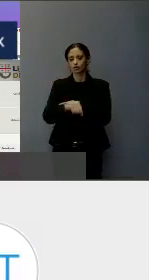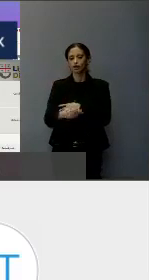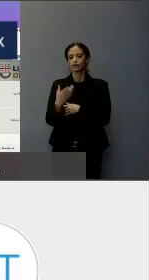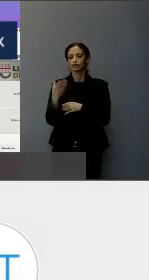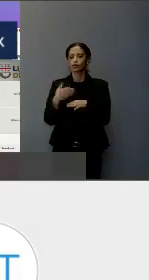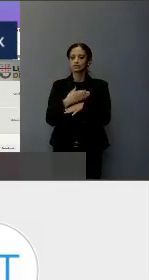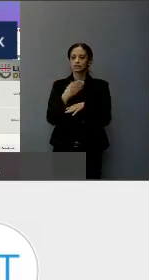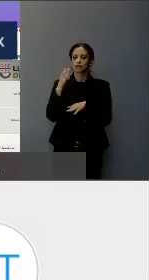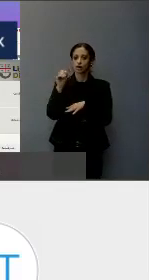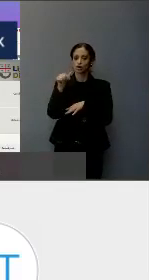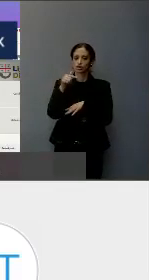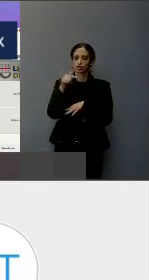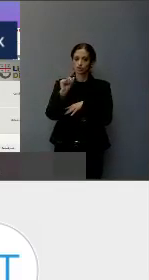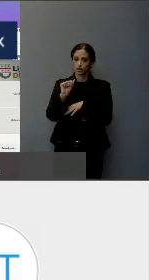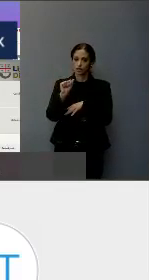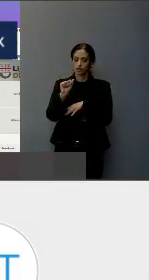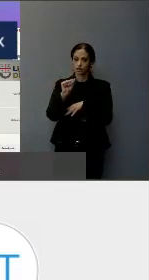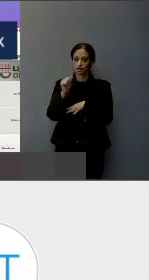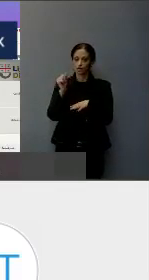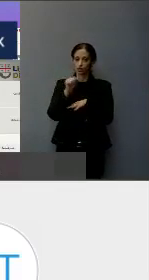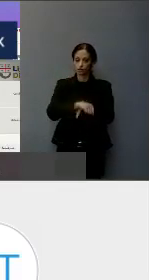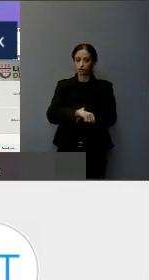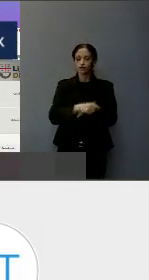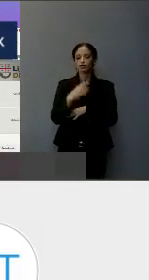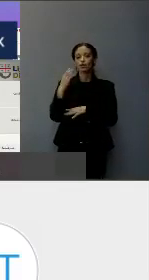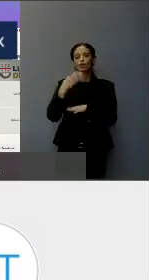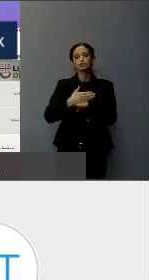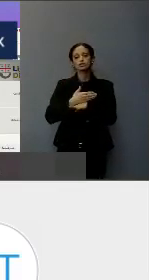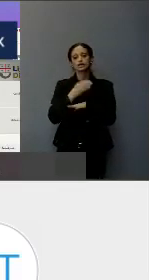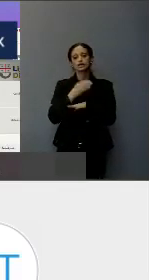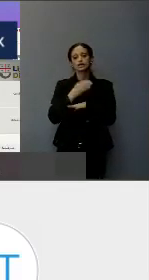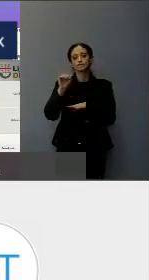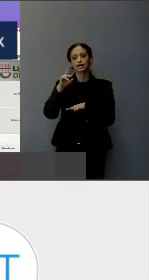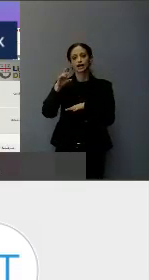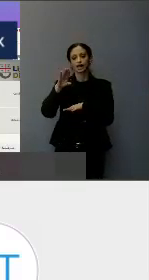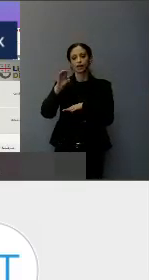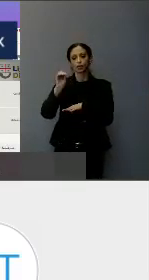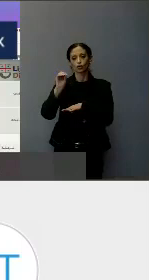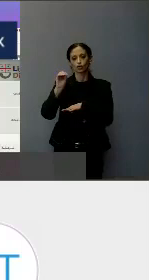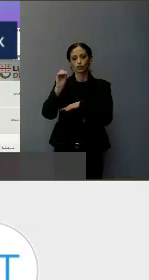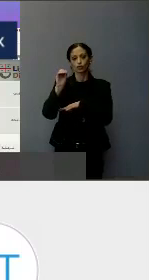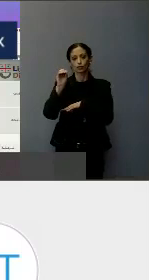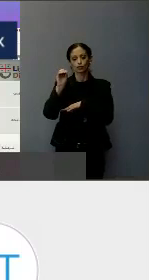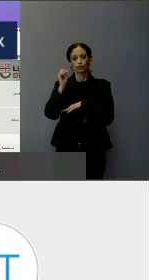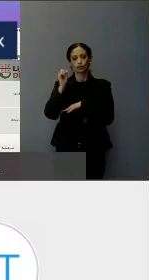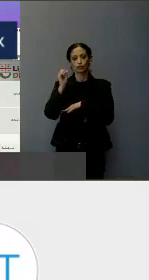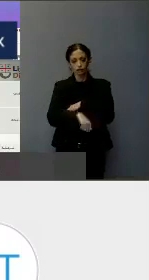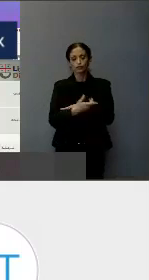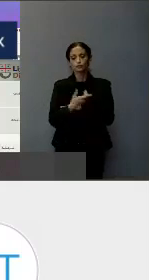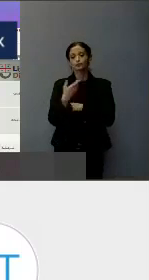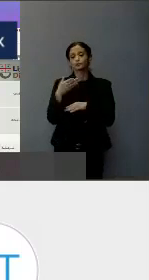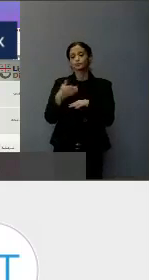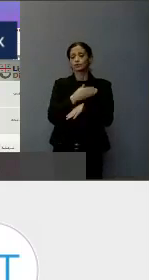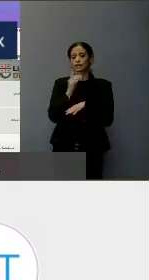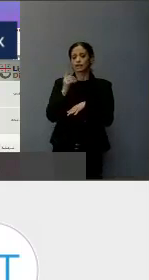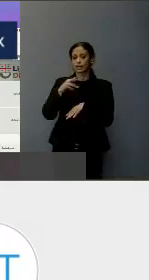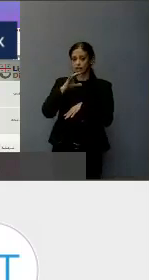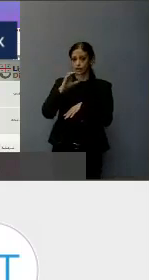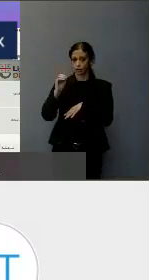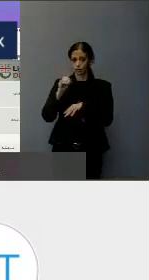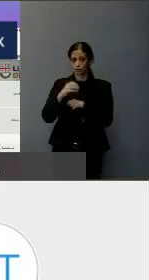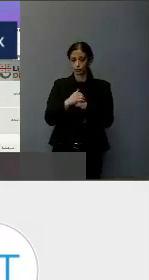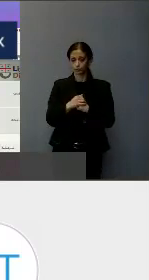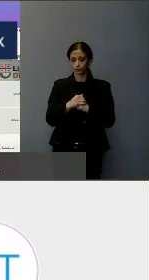consigliere costa contrario consigliere un ferrero contrario consigliere grillo